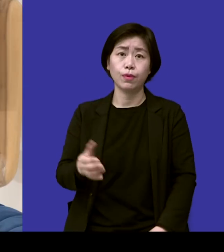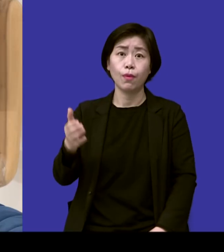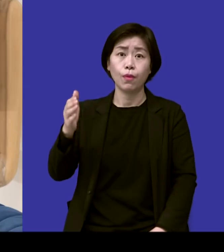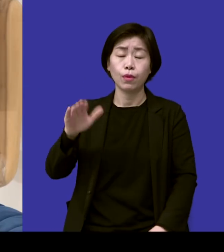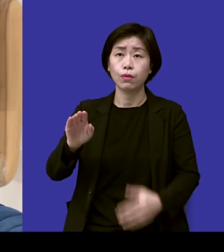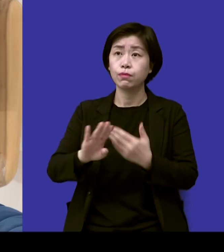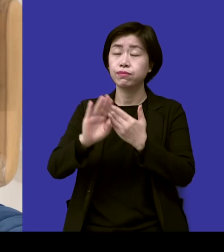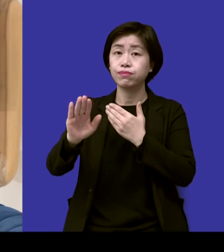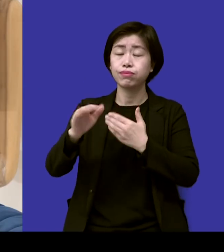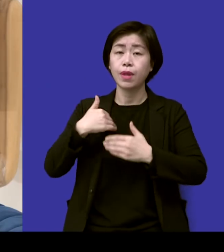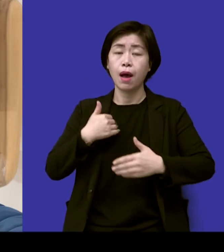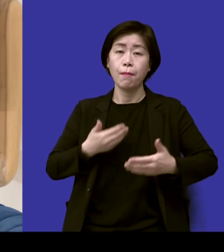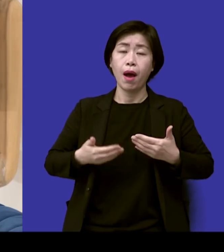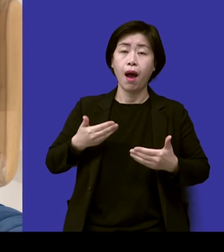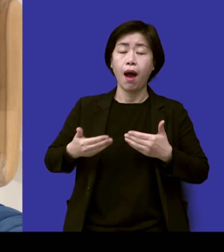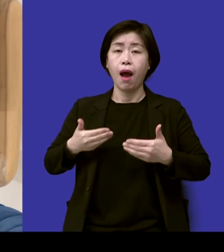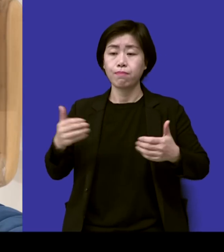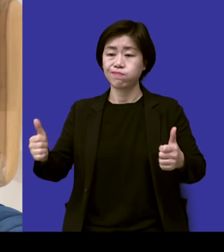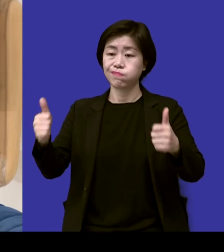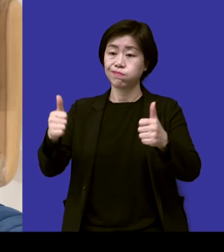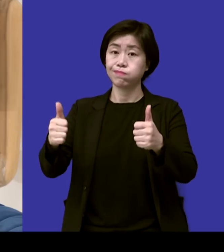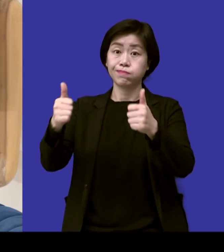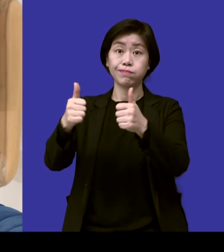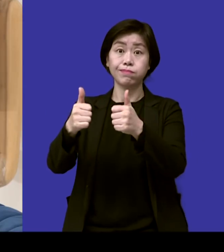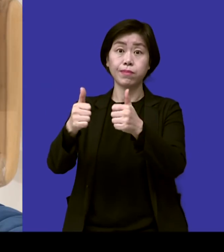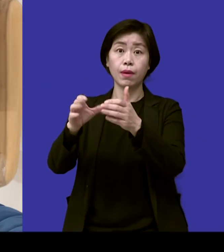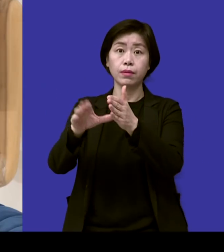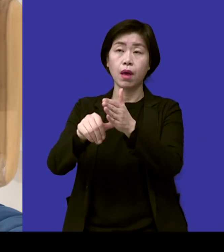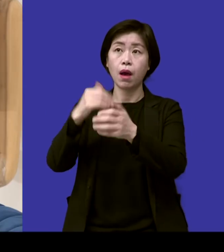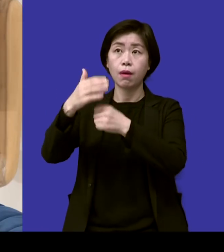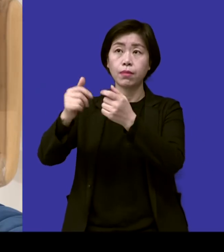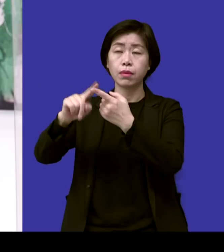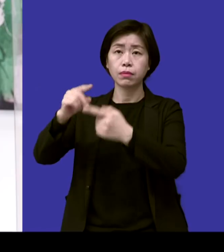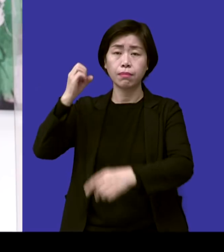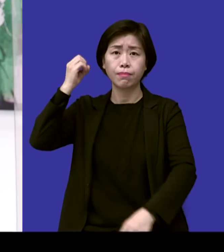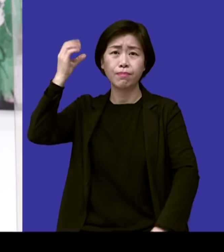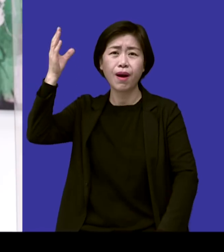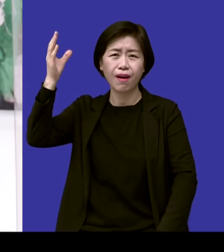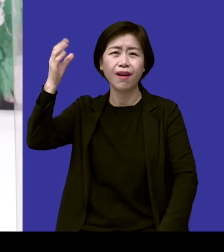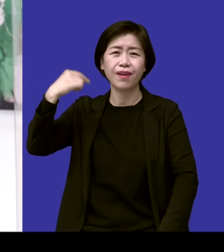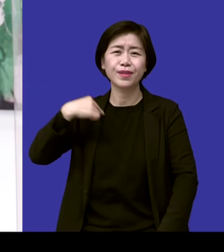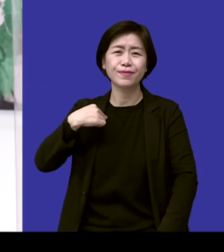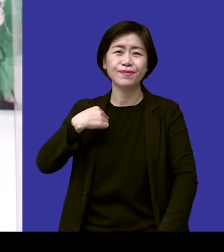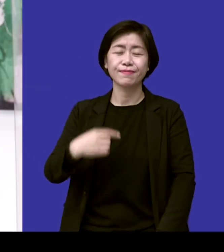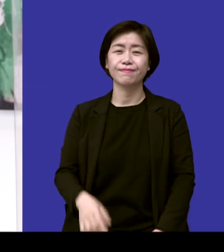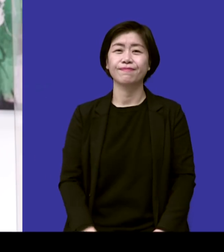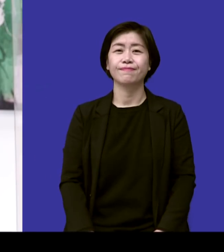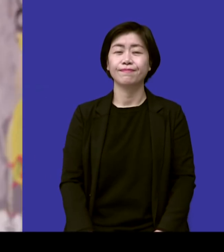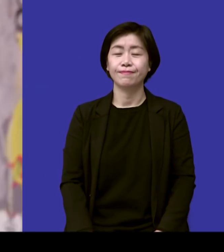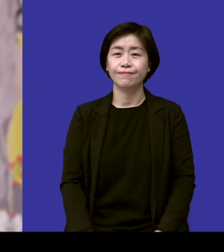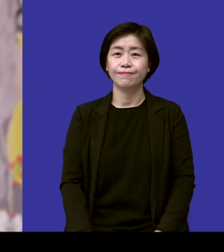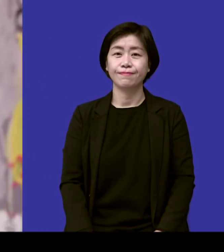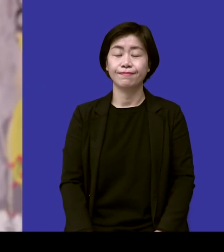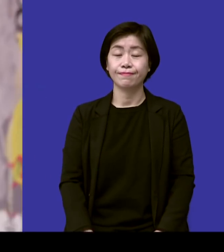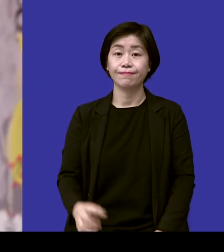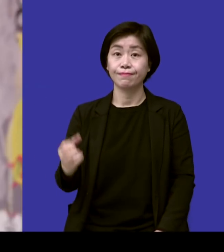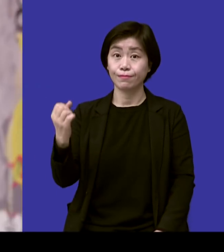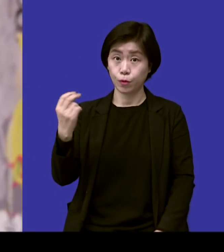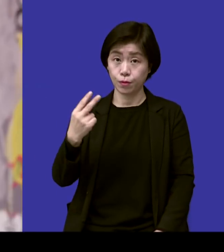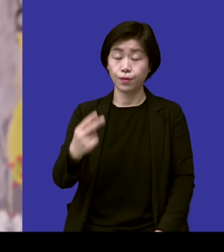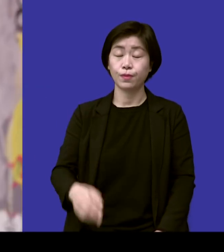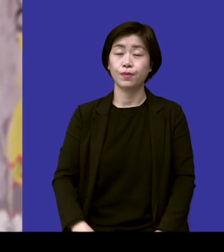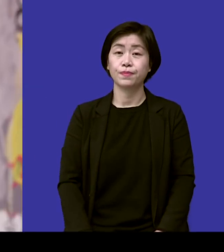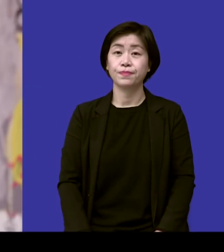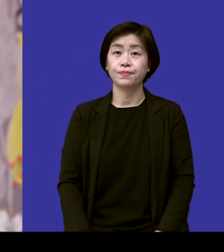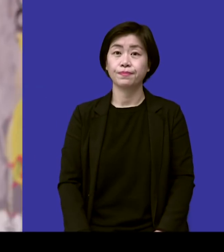정신도 없었고 너무 네. 바쁘게 이제 하다 보니까 하나님을 좀 잊었던 것 같기도 해요. 그리고 또 아마 제가